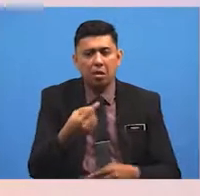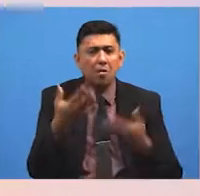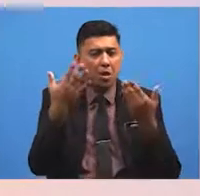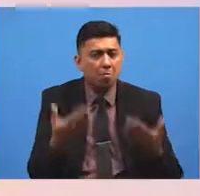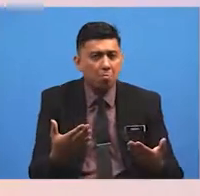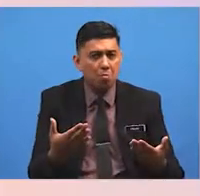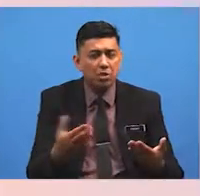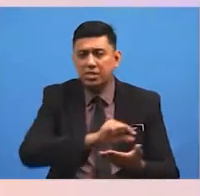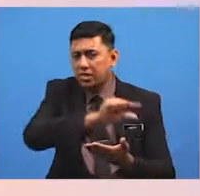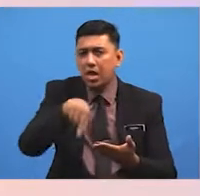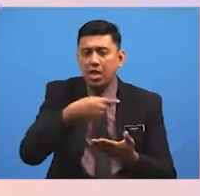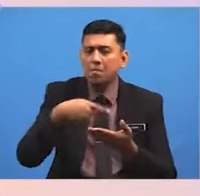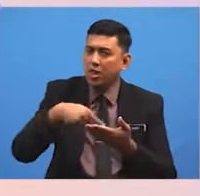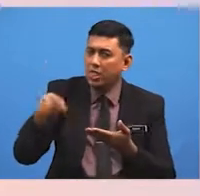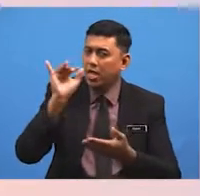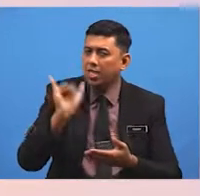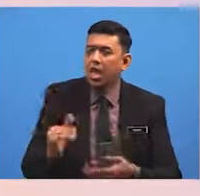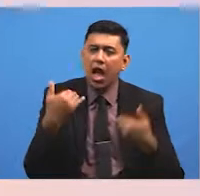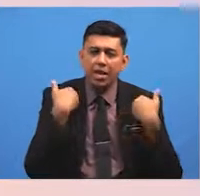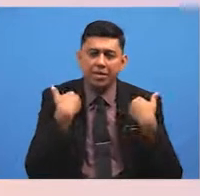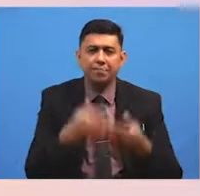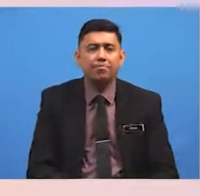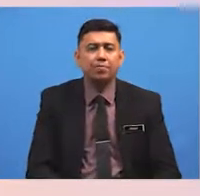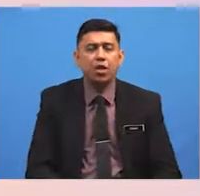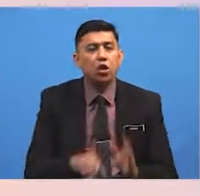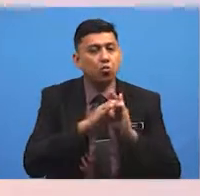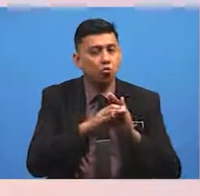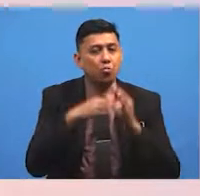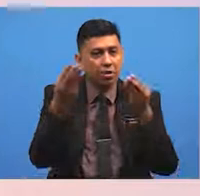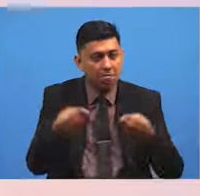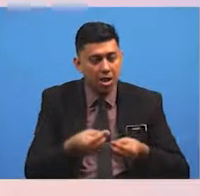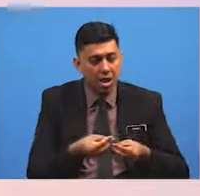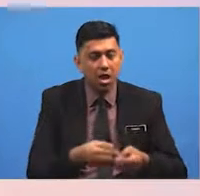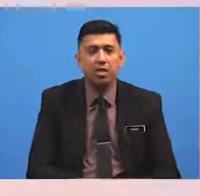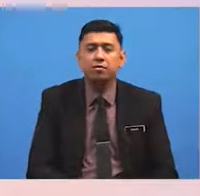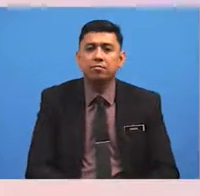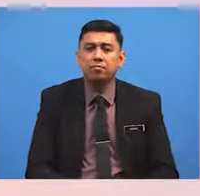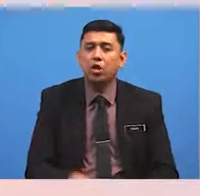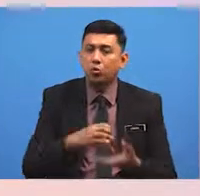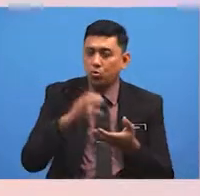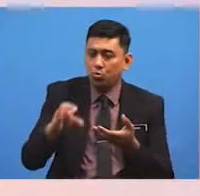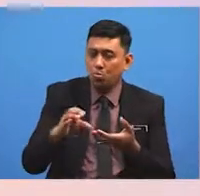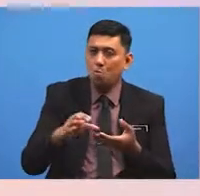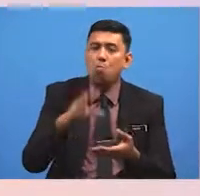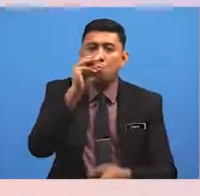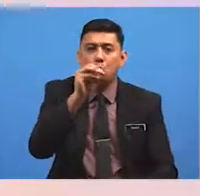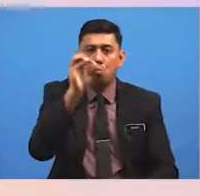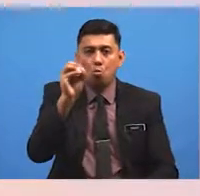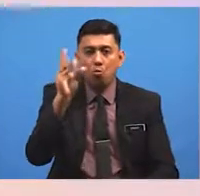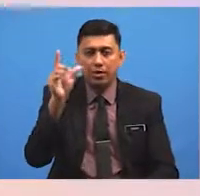perbelanjaan yang ada contoh penerimaannya mode yang dibawa masih